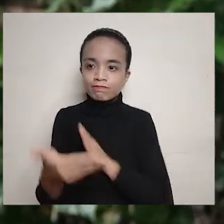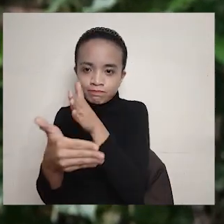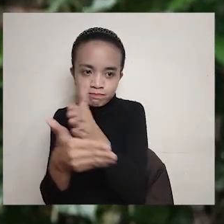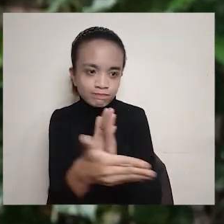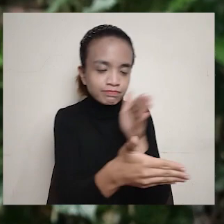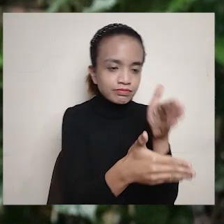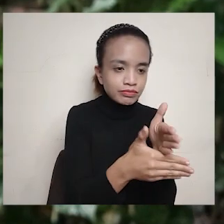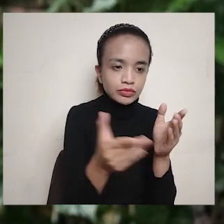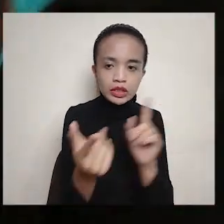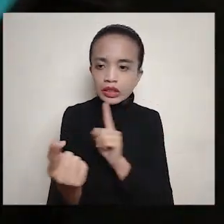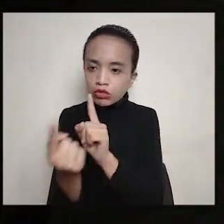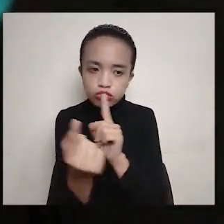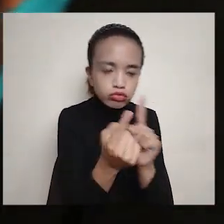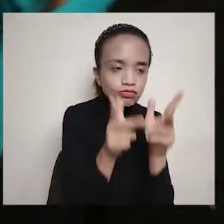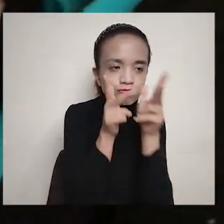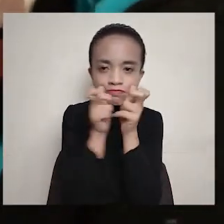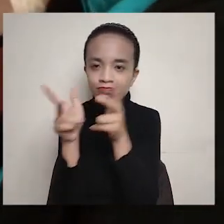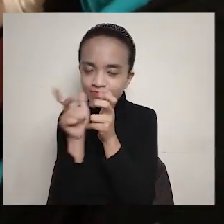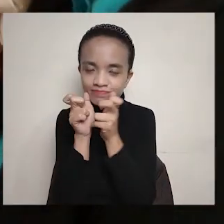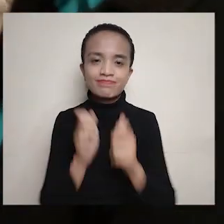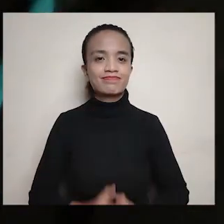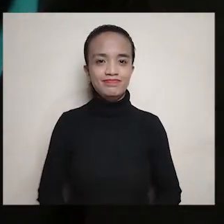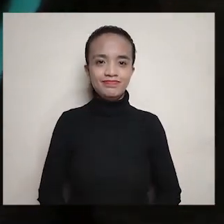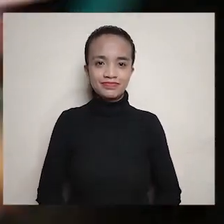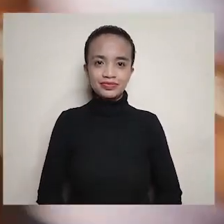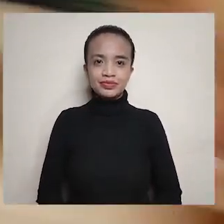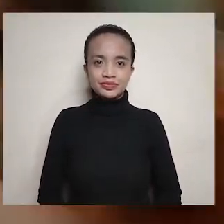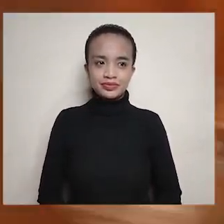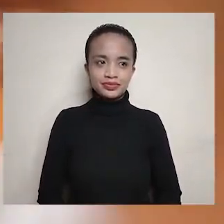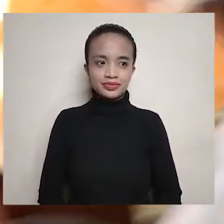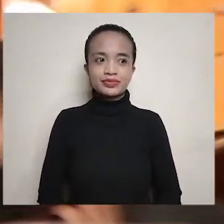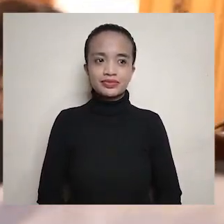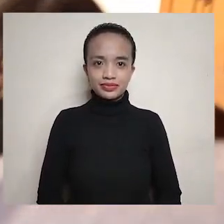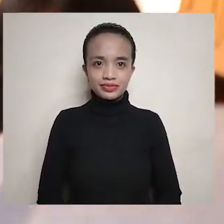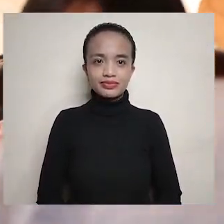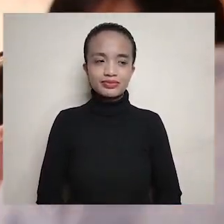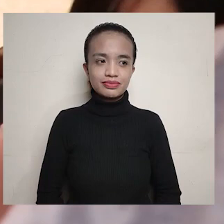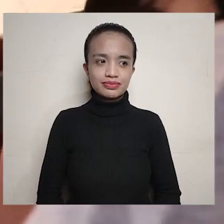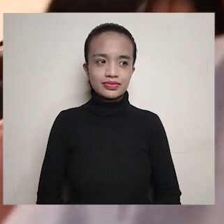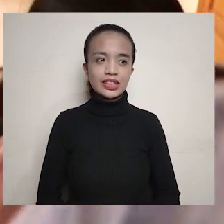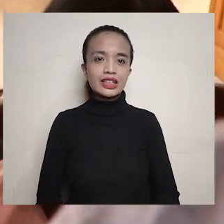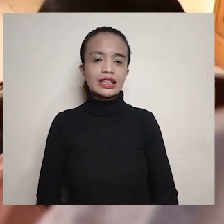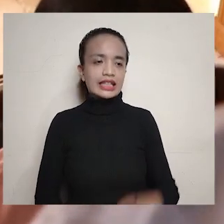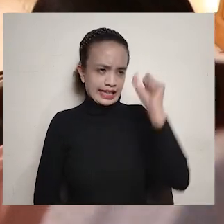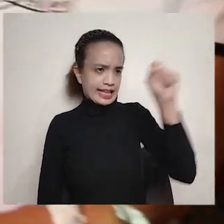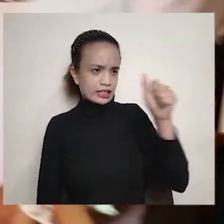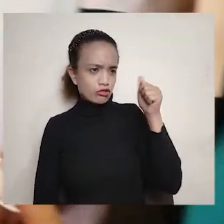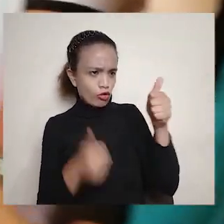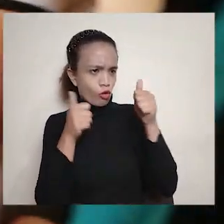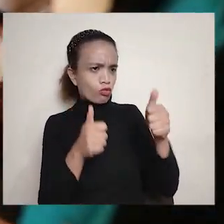sa pakikinig sa kanila. Ito pala yung mga ano eh. Ay, so, no, sir. Go, go, go for